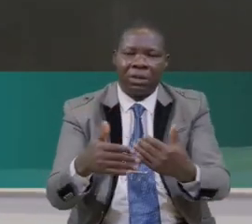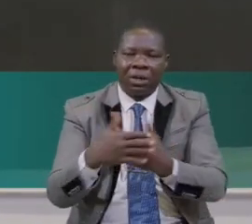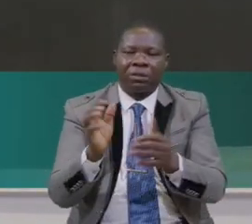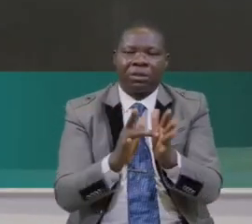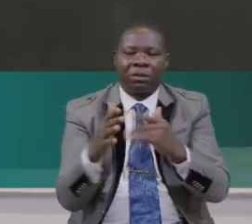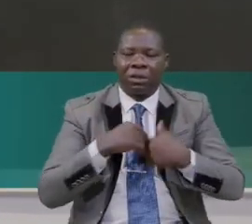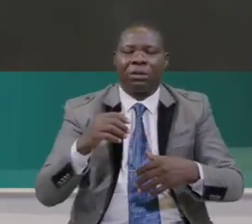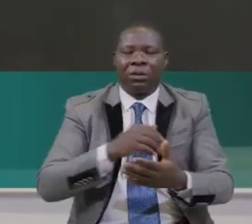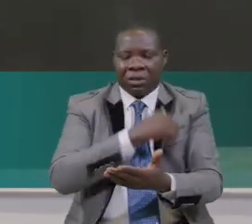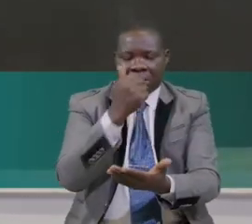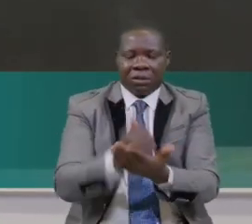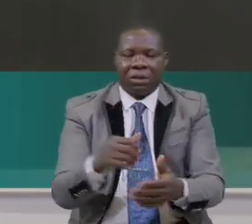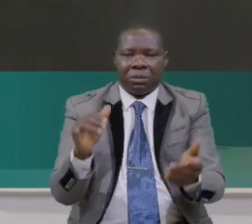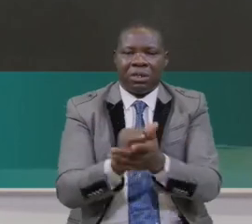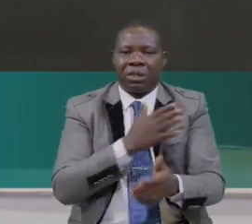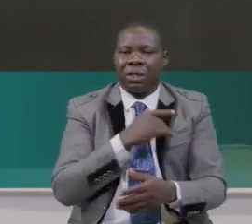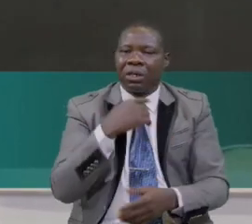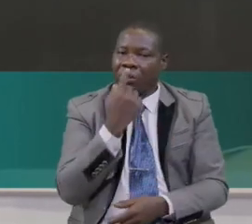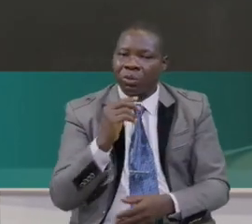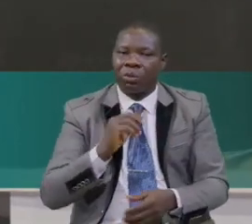cela et qu'il nous a dit